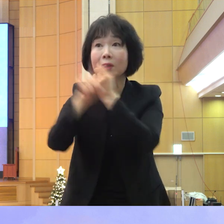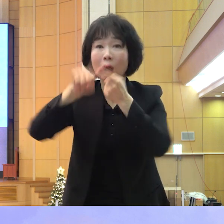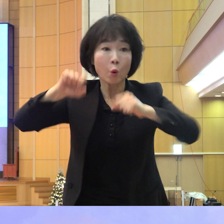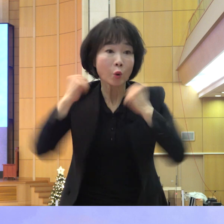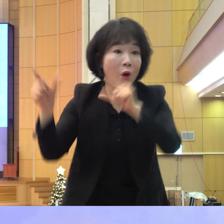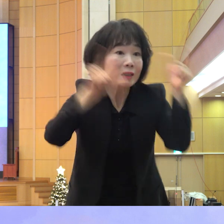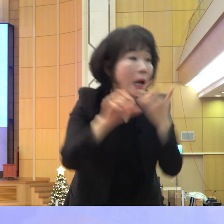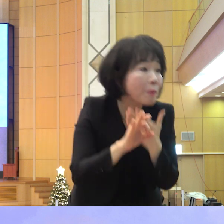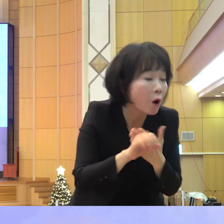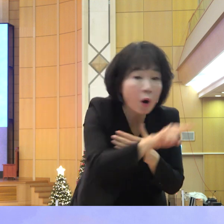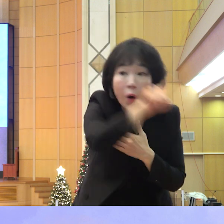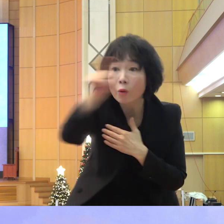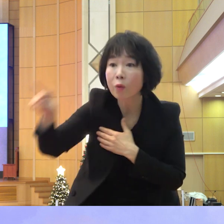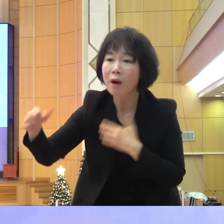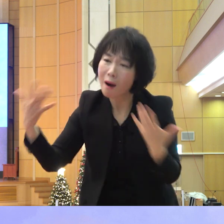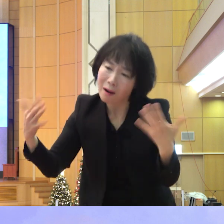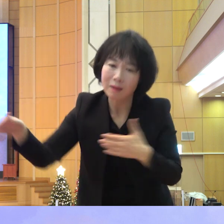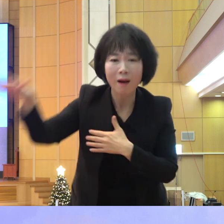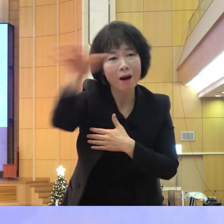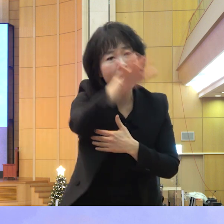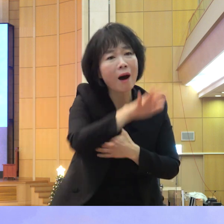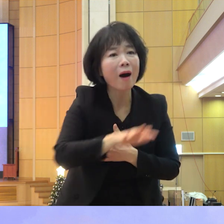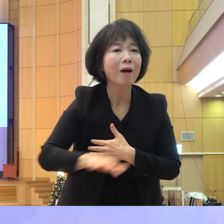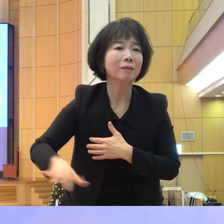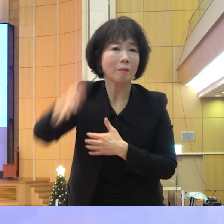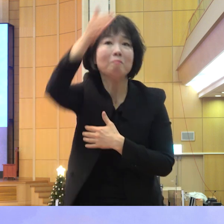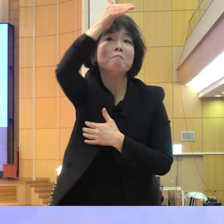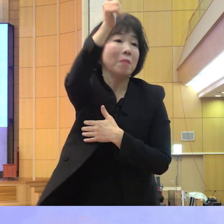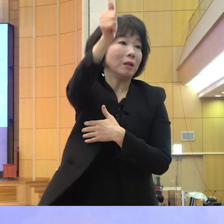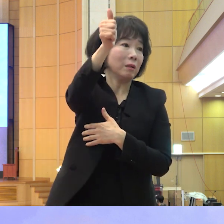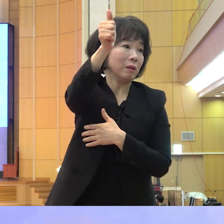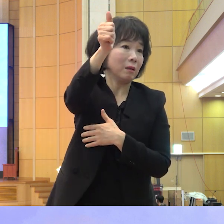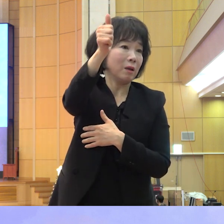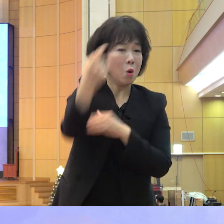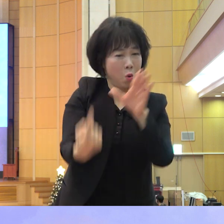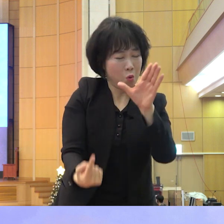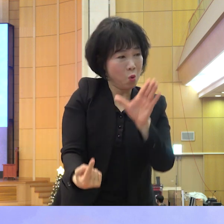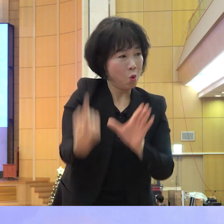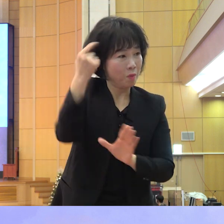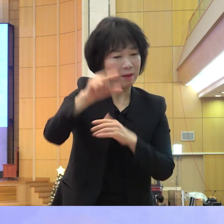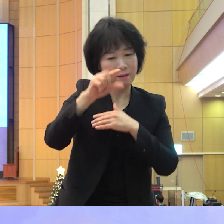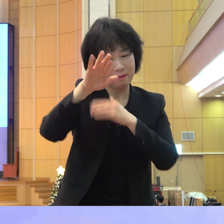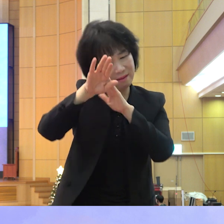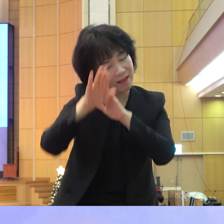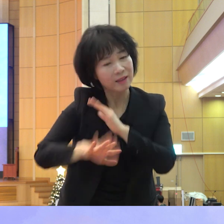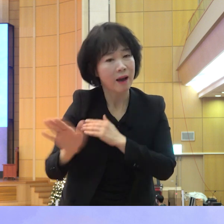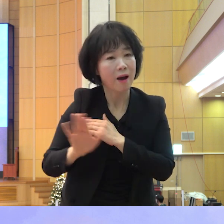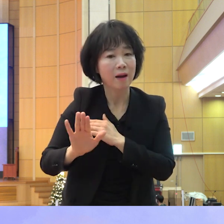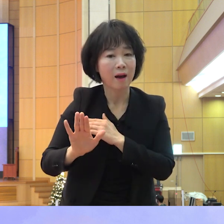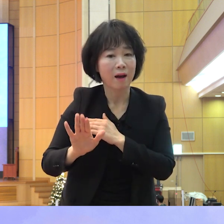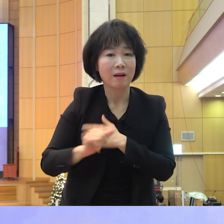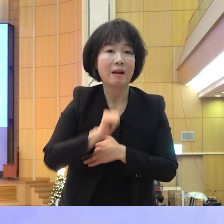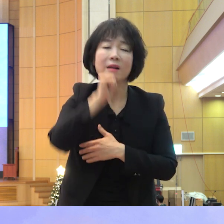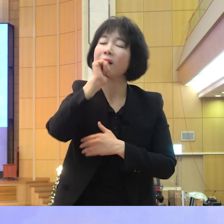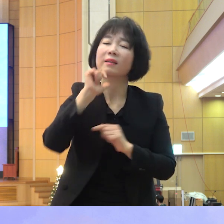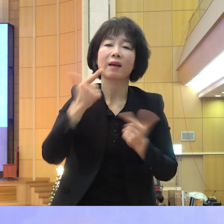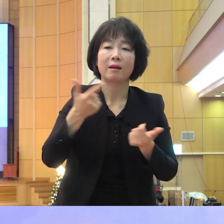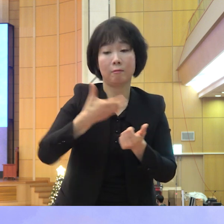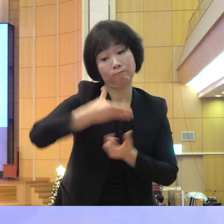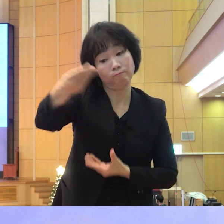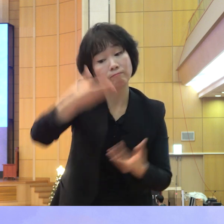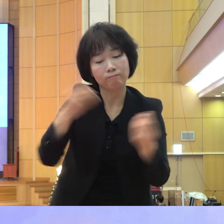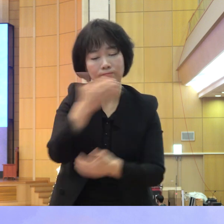뜻대로만 살면 내가 어느 곳을 가든지 위에 있을지언정 아래에 있지 않고 높여줄지언정 낮아지지 아니하고 꾸어줄지언정 꾸지